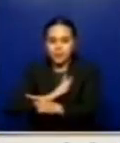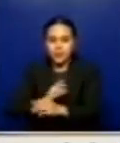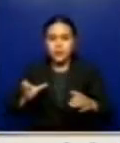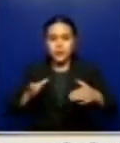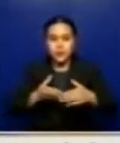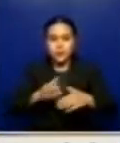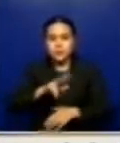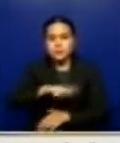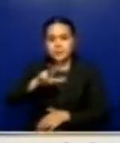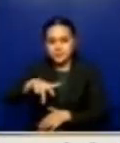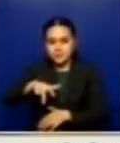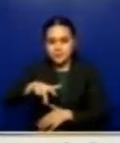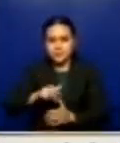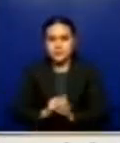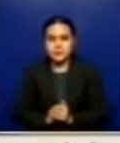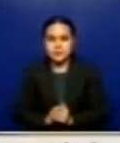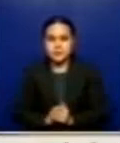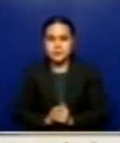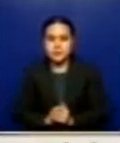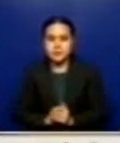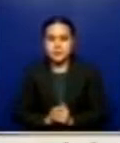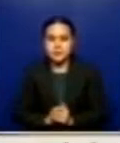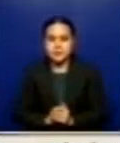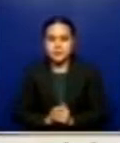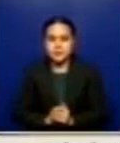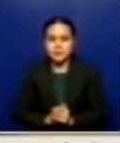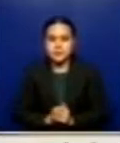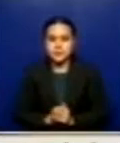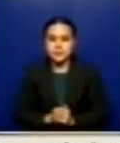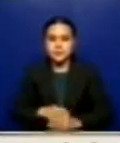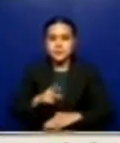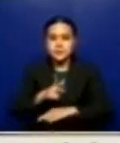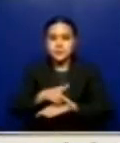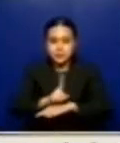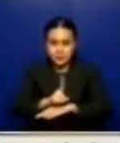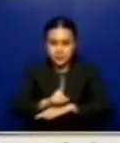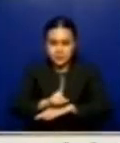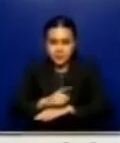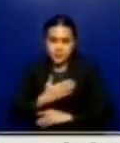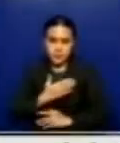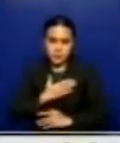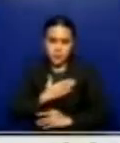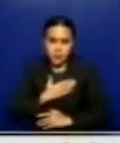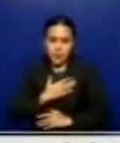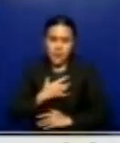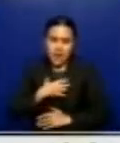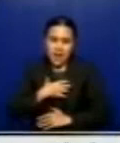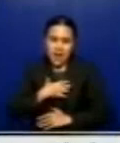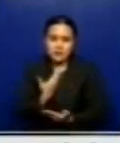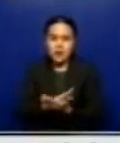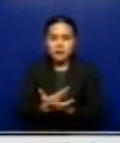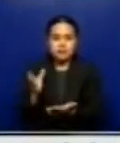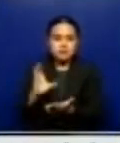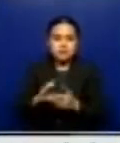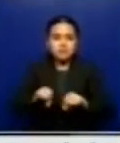ร้อยเอ็ดท่านประธานที่เคารพครับผมขอตัดงบประมาณ